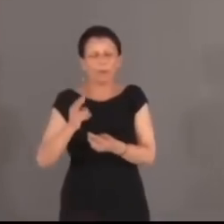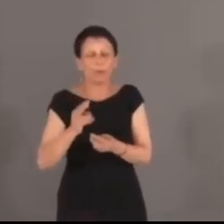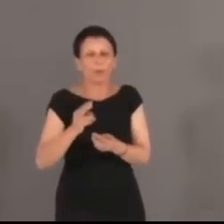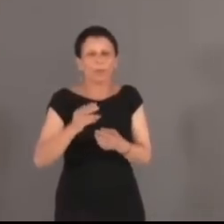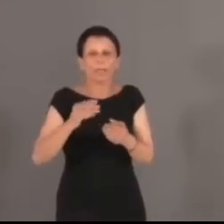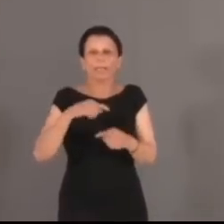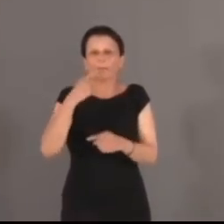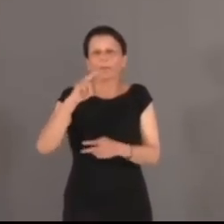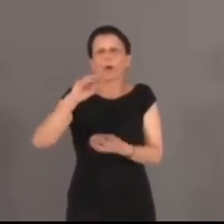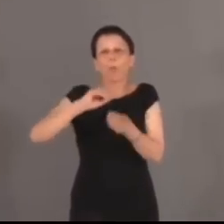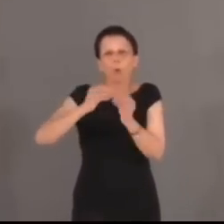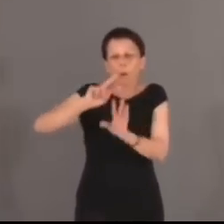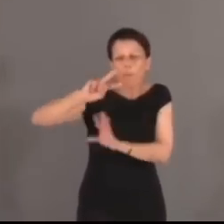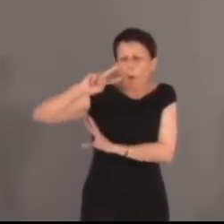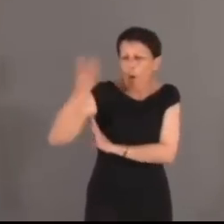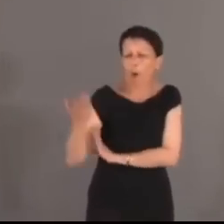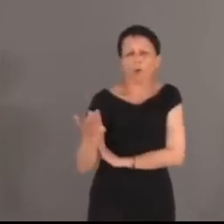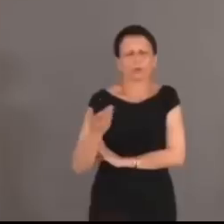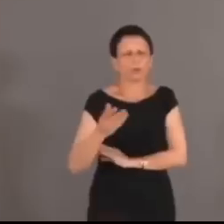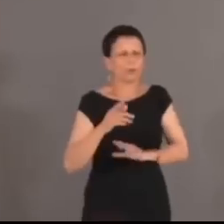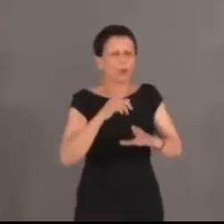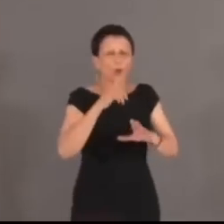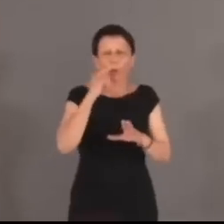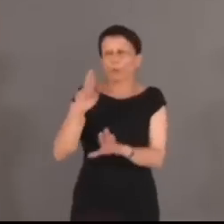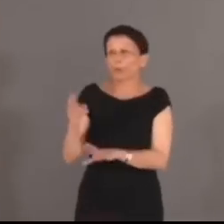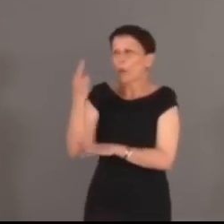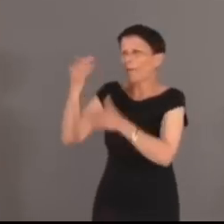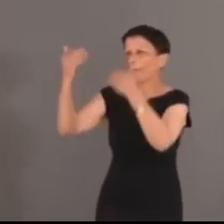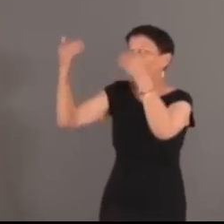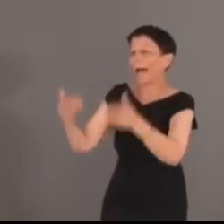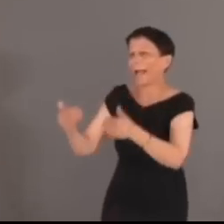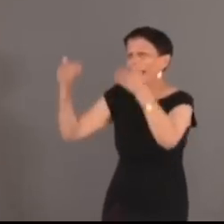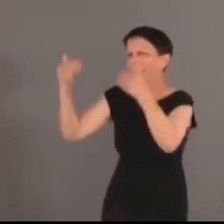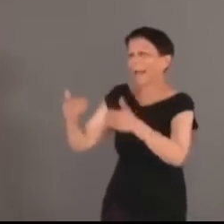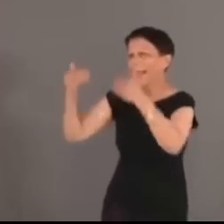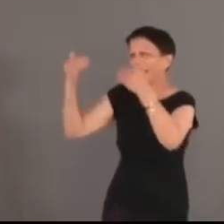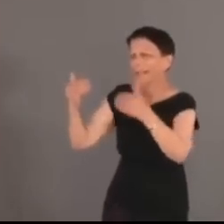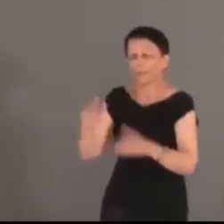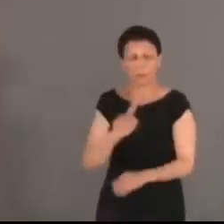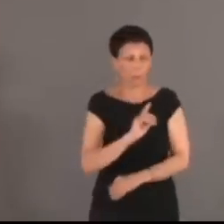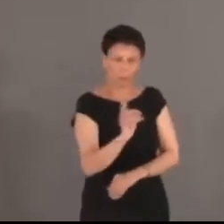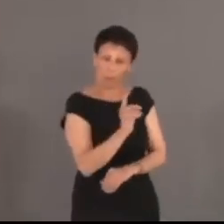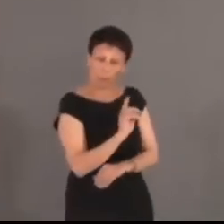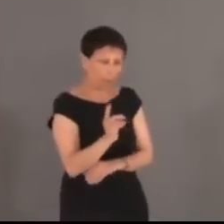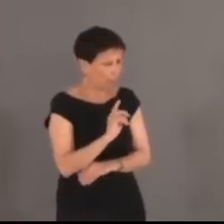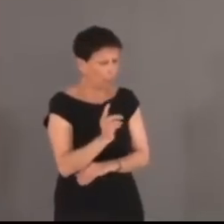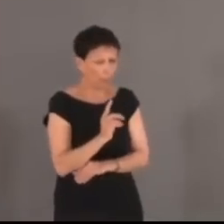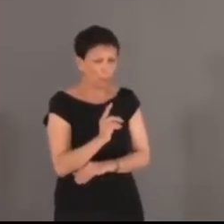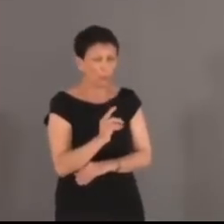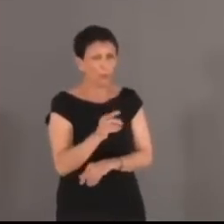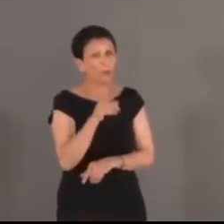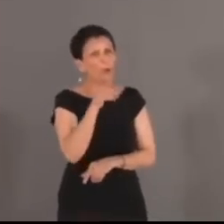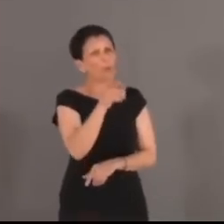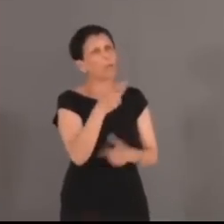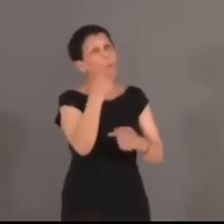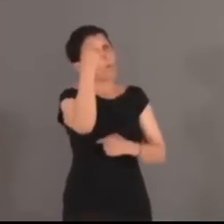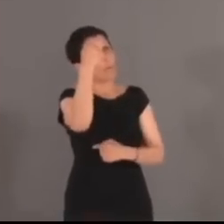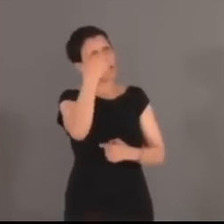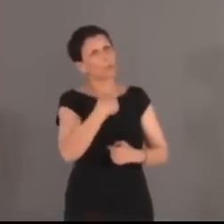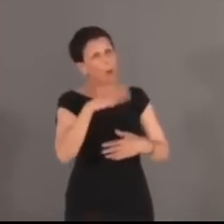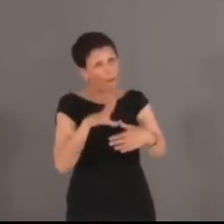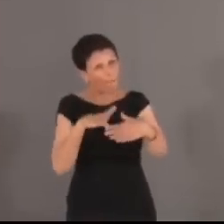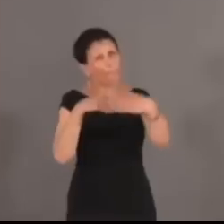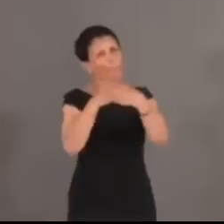bien qu'il y a un autre problème. Vous êtes en train de manger votre temps de parole. Non, mais si vous attendez de moi, monsieur le maire, que je participe